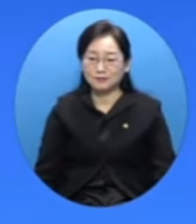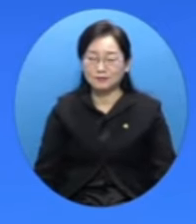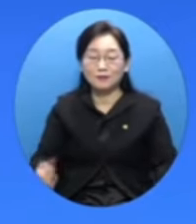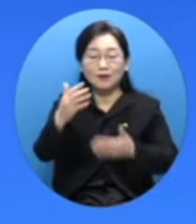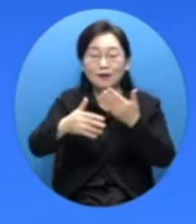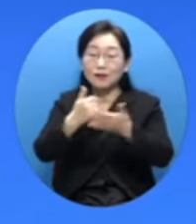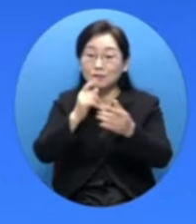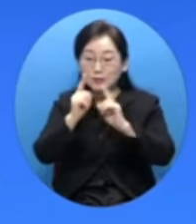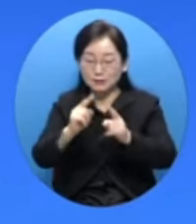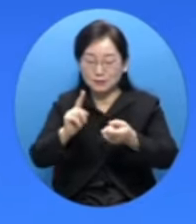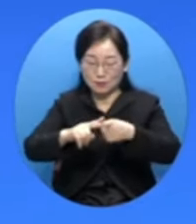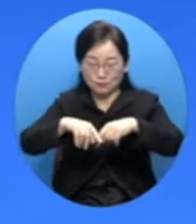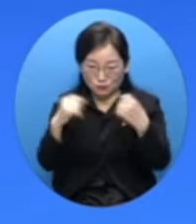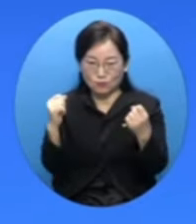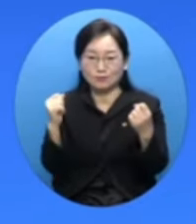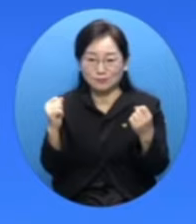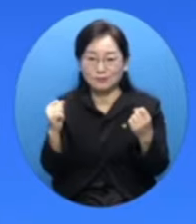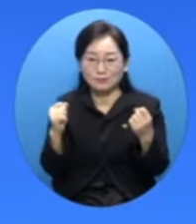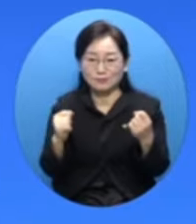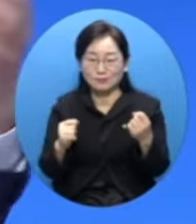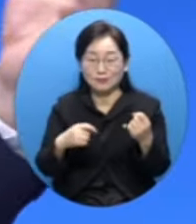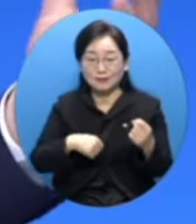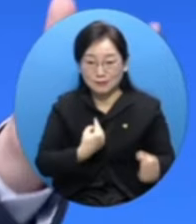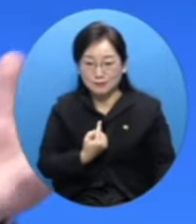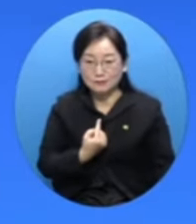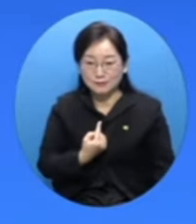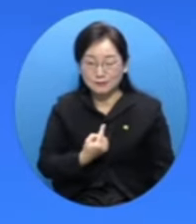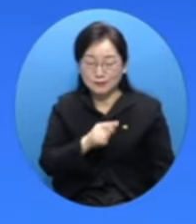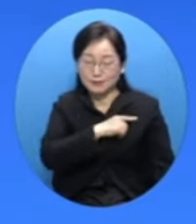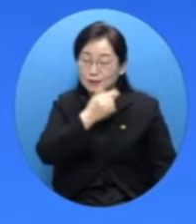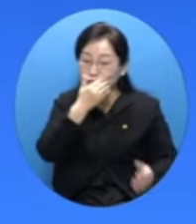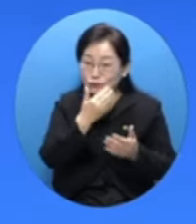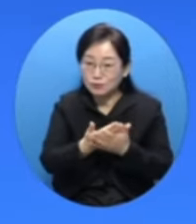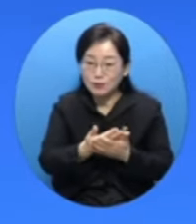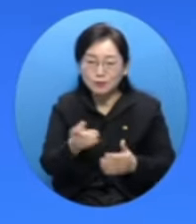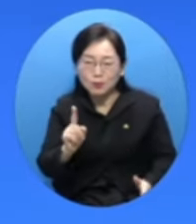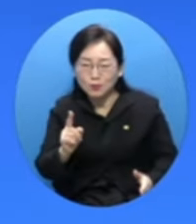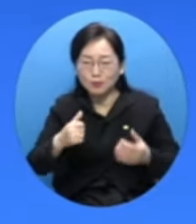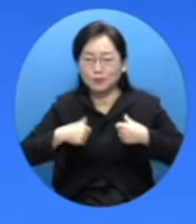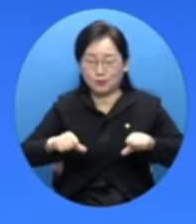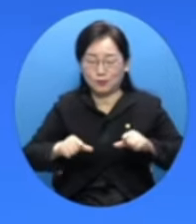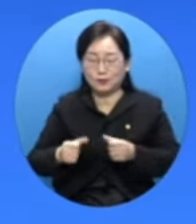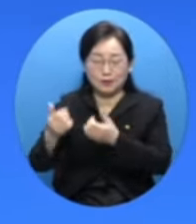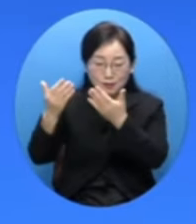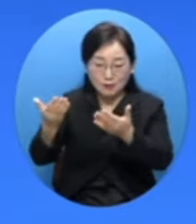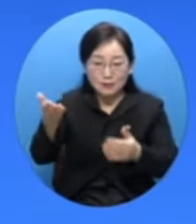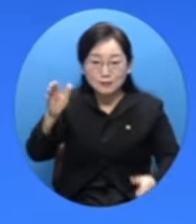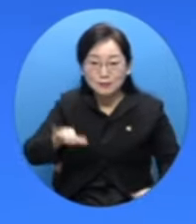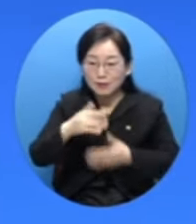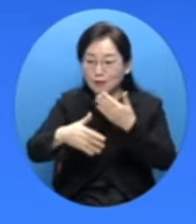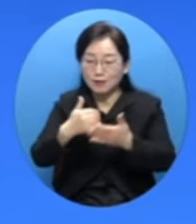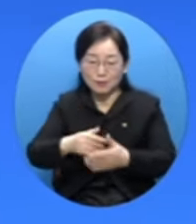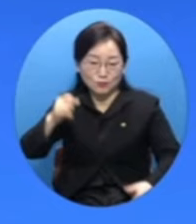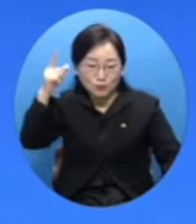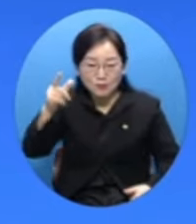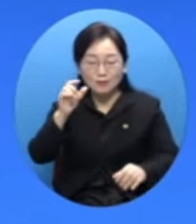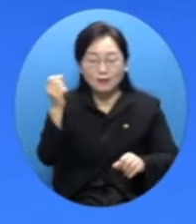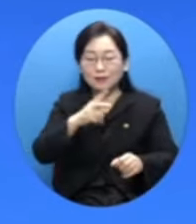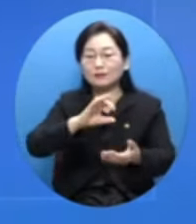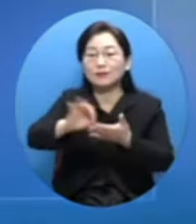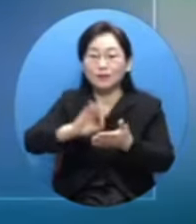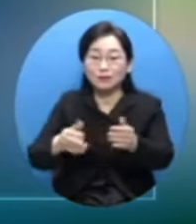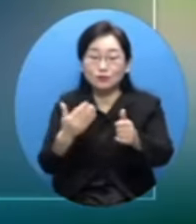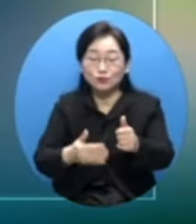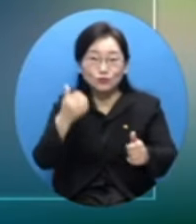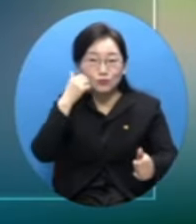하나님 말씀에 순종해서 자기의 가장 중요한 것들을 포기했지만 하나님께서 위대하게 다시 그를 세워주신 에릭